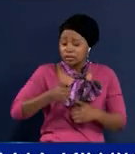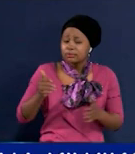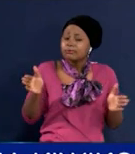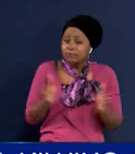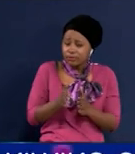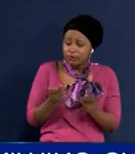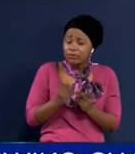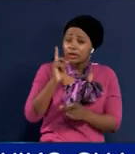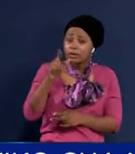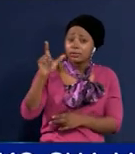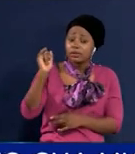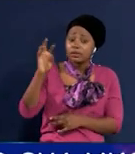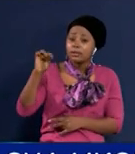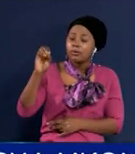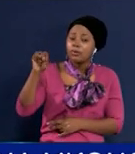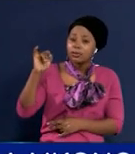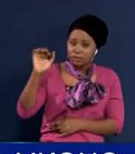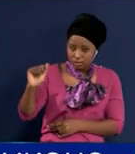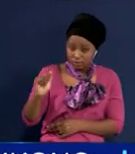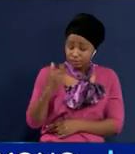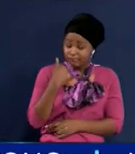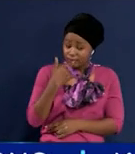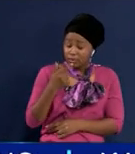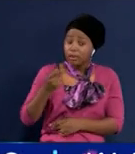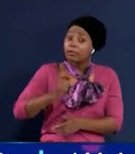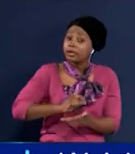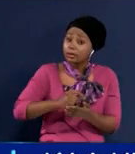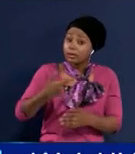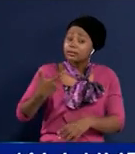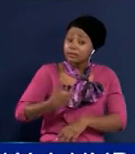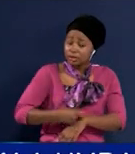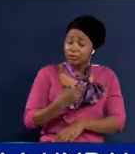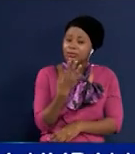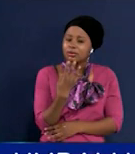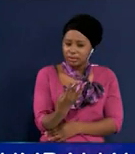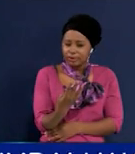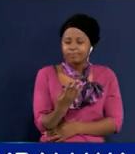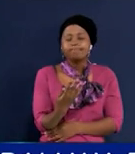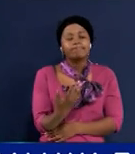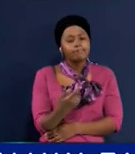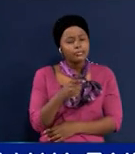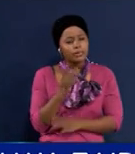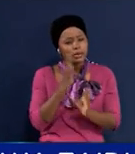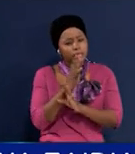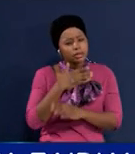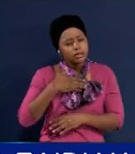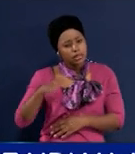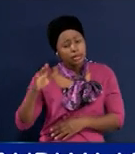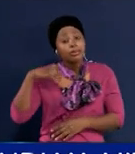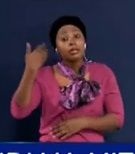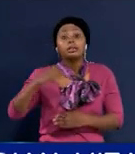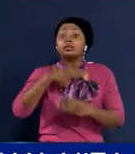ana pneumonia. Sasa anasema ameandikiwa sindano 4. Hali hii inakuwa inaenda na